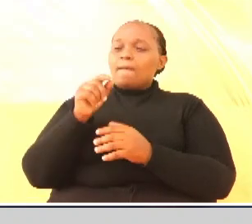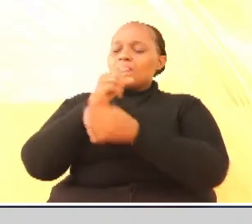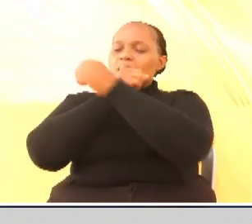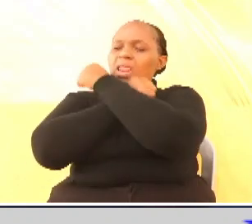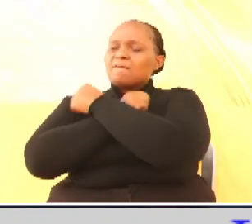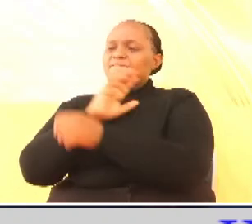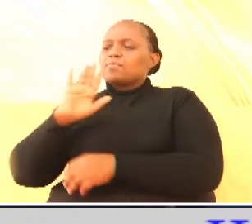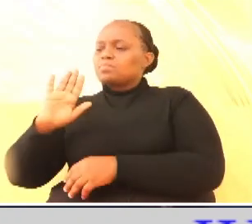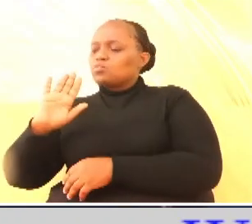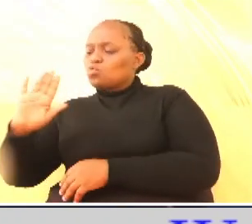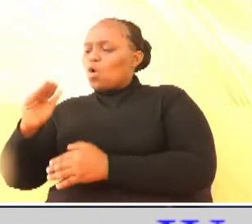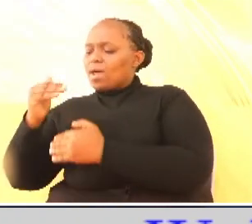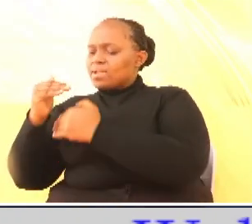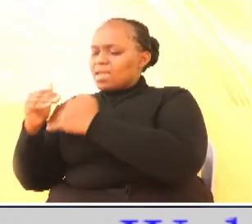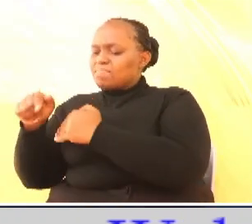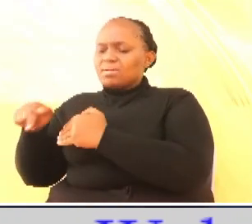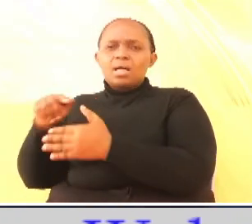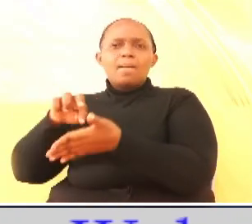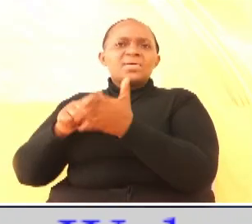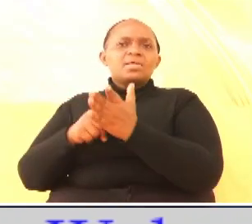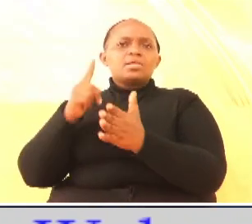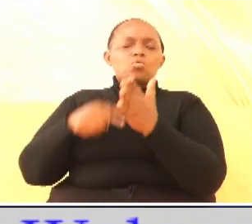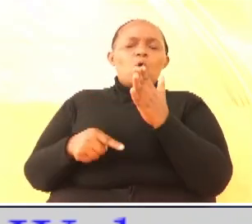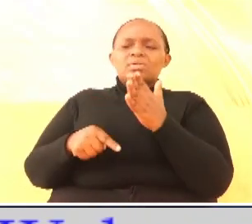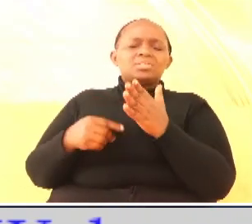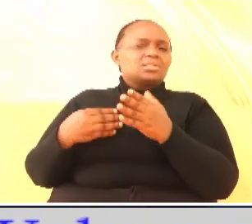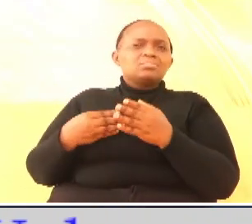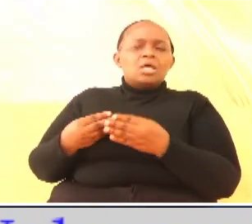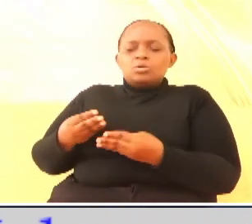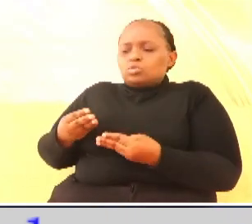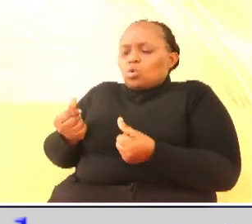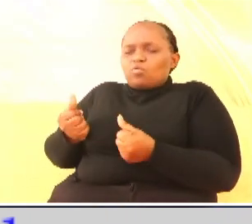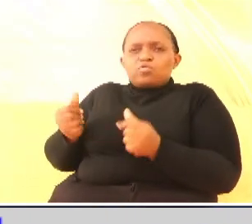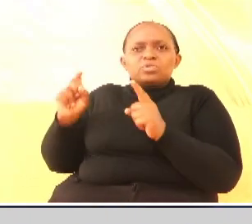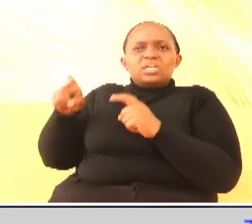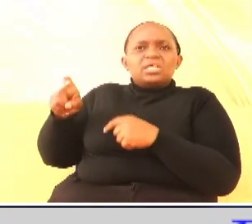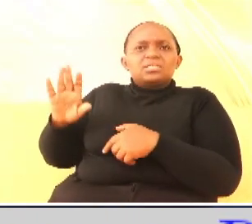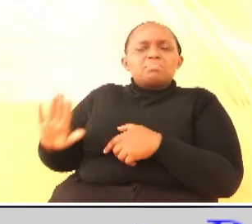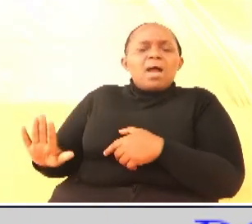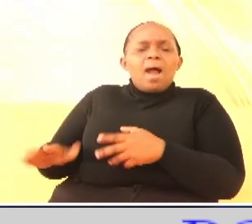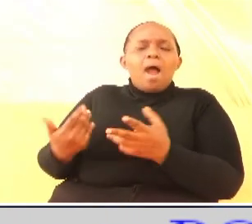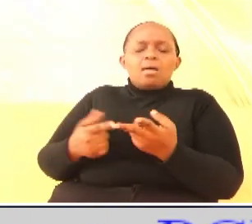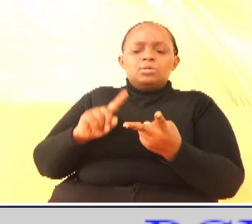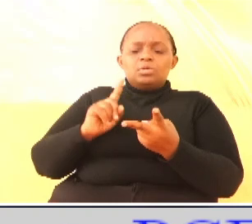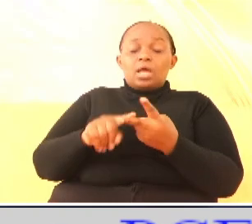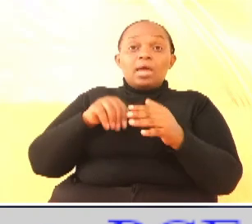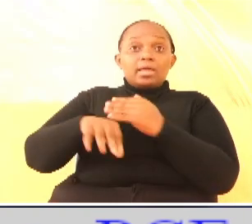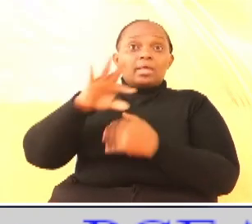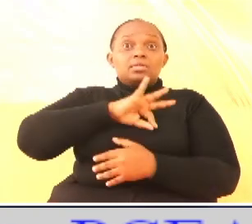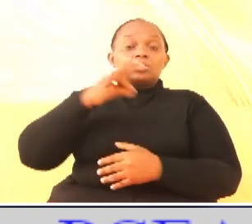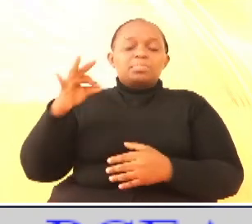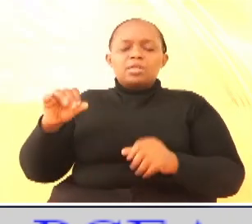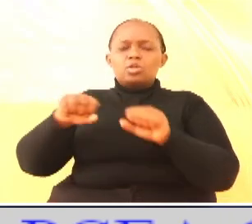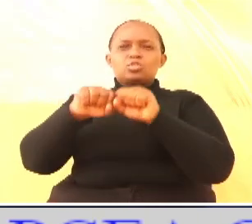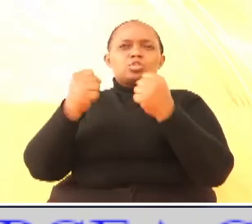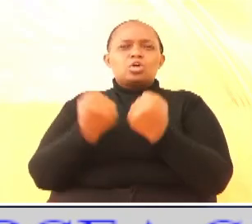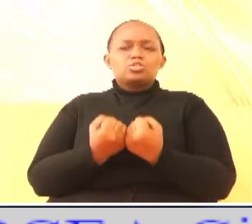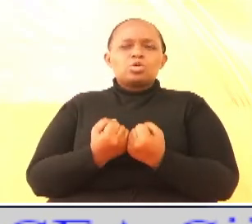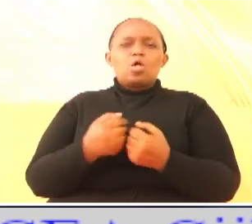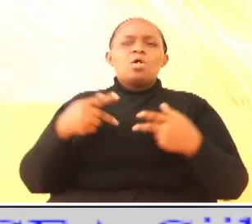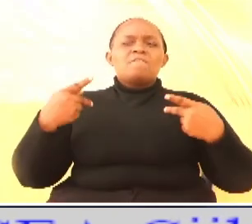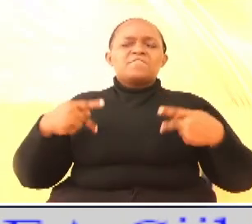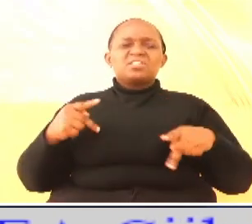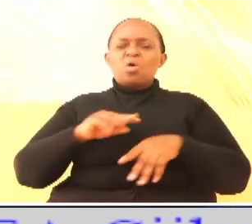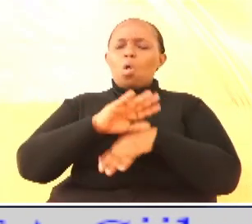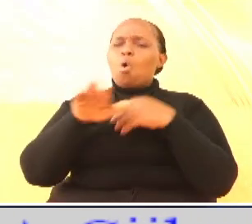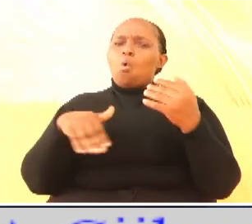ni kumtumikia. Ni kukutana na mahitaji ya jirani yako, mahitaji ya kiroho, mahitaji socio, physical, hayo